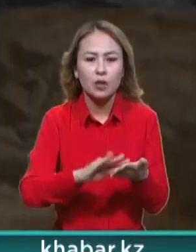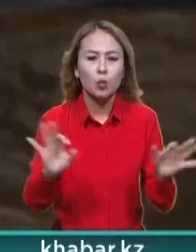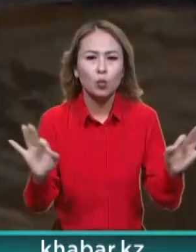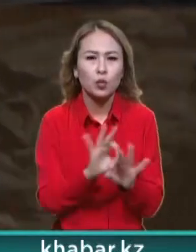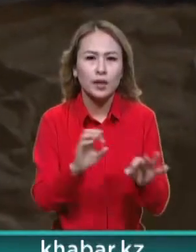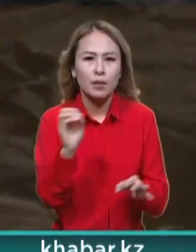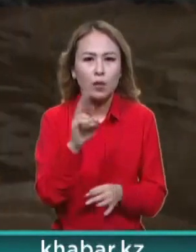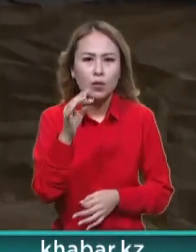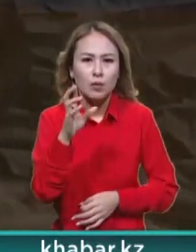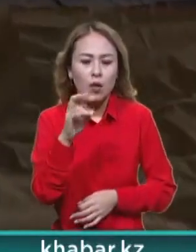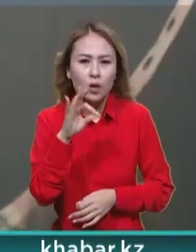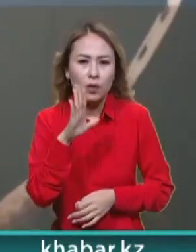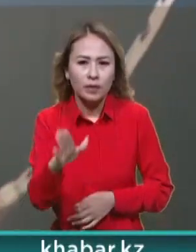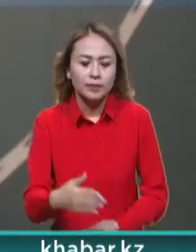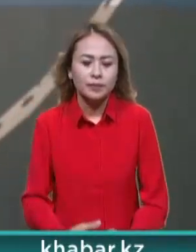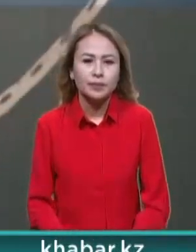Музыкасы Ерболат Досполатұлынікі.